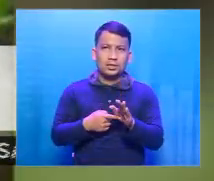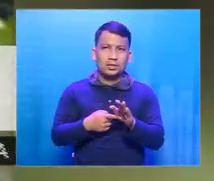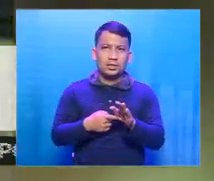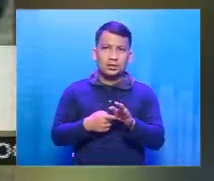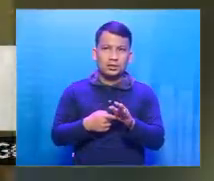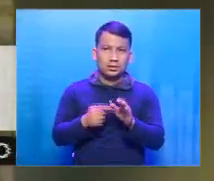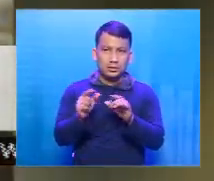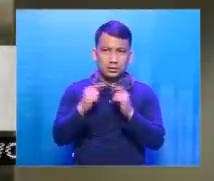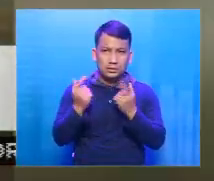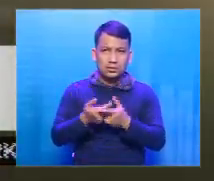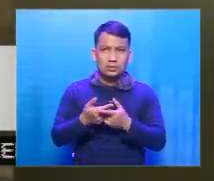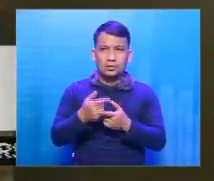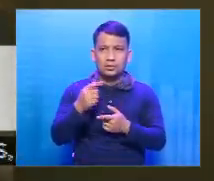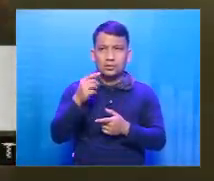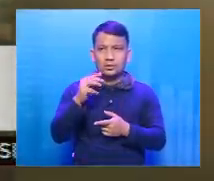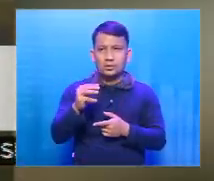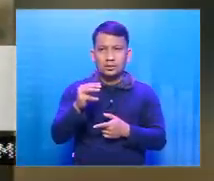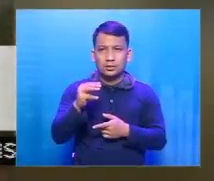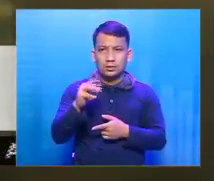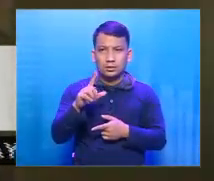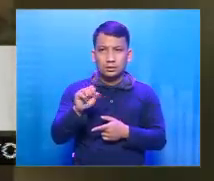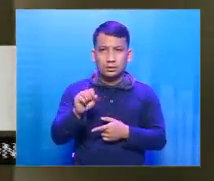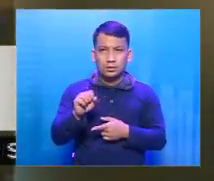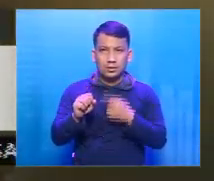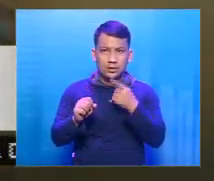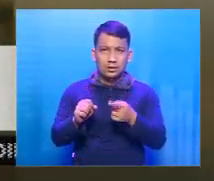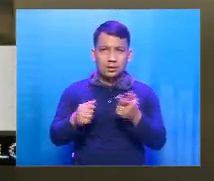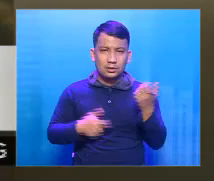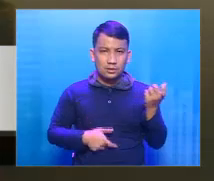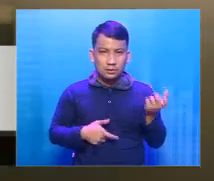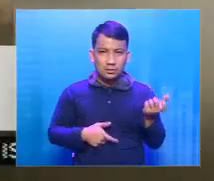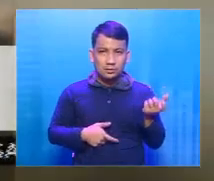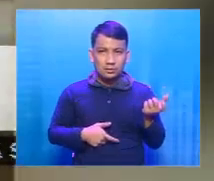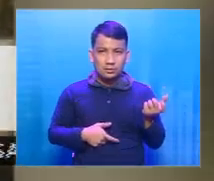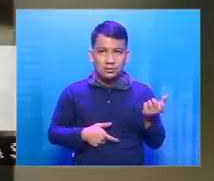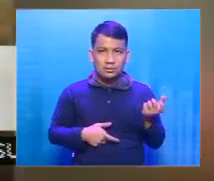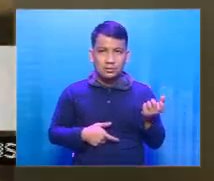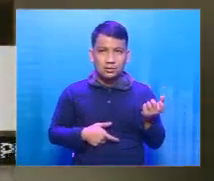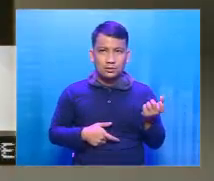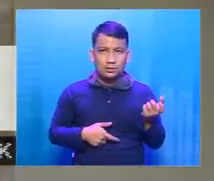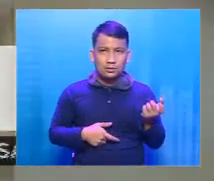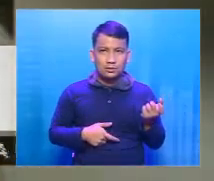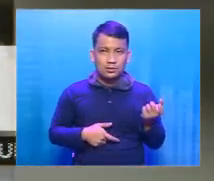ng MNLF. Pag ito nakahawak lahat ng baril, alhamdulillah,